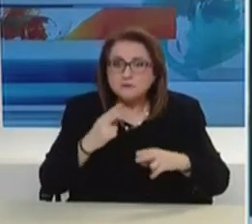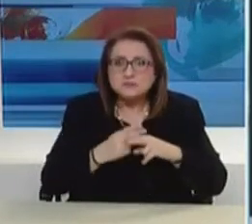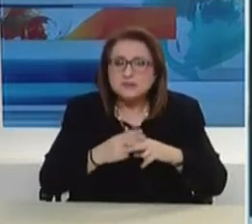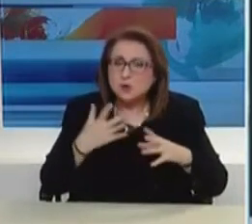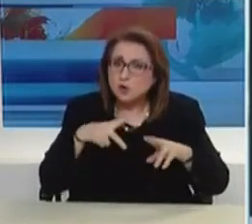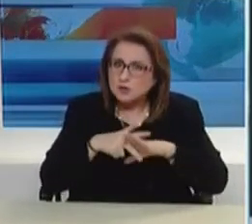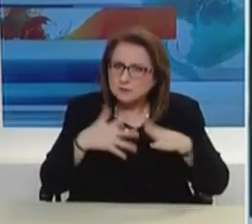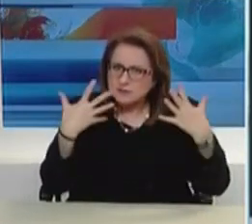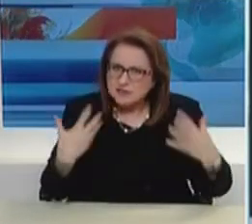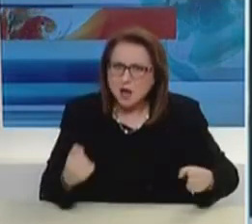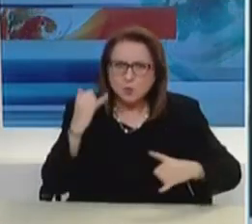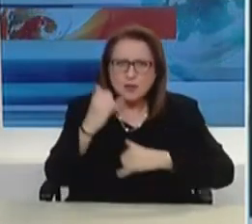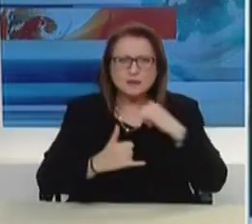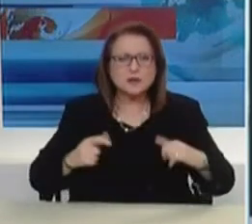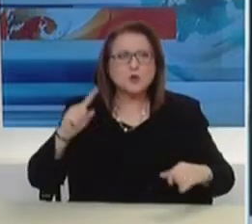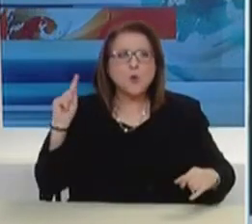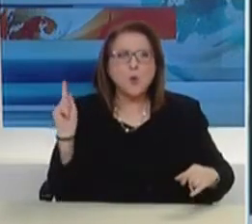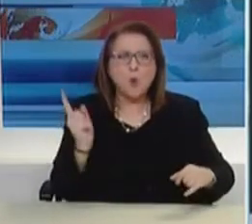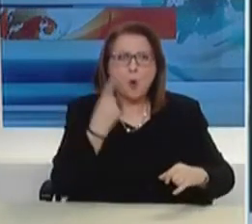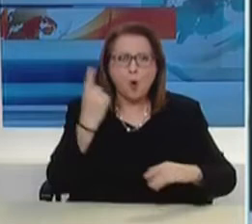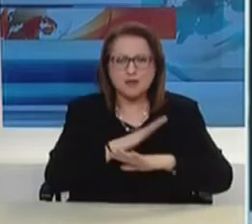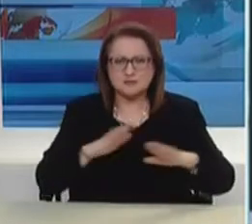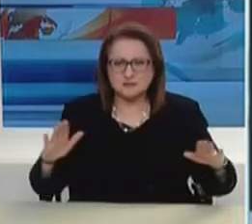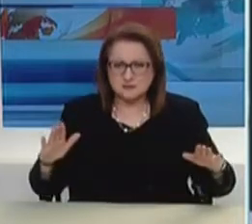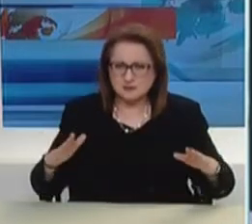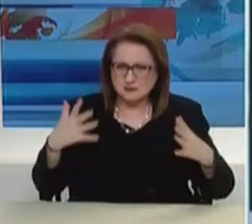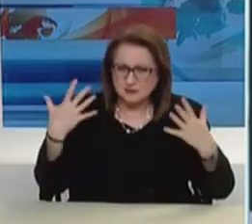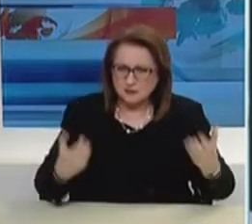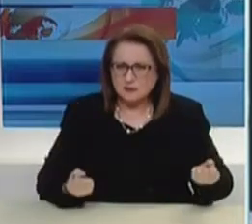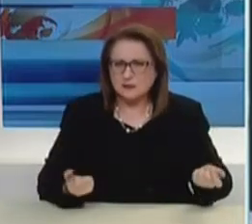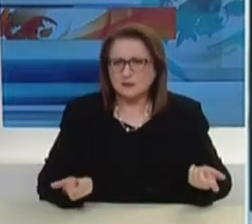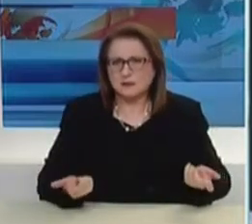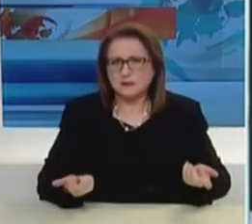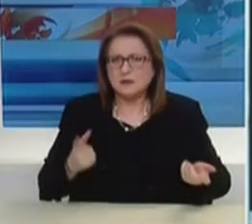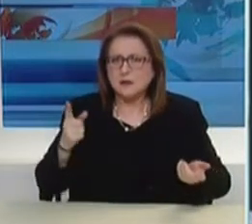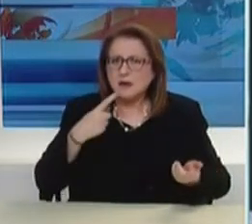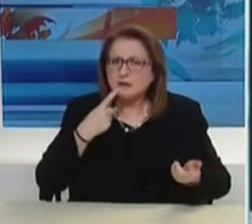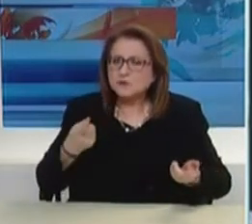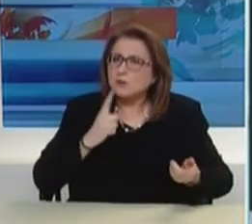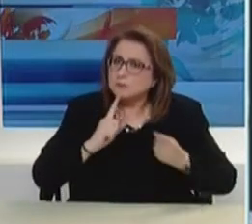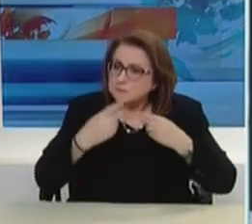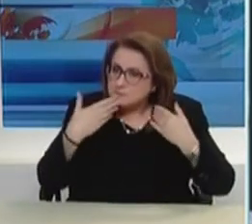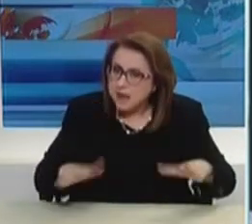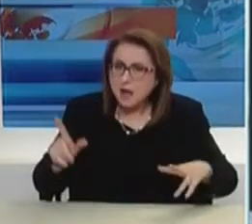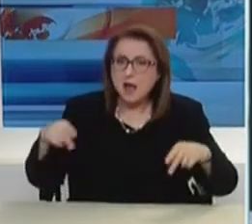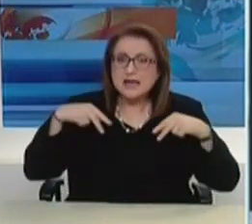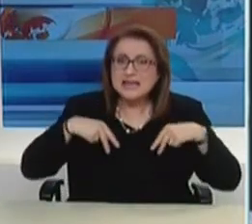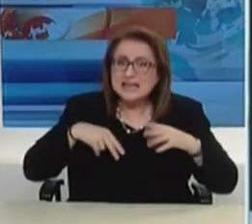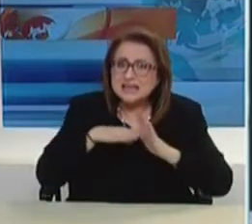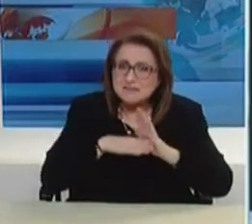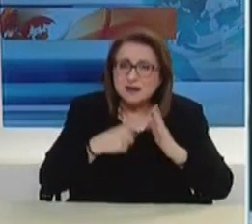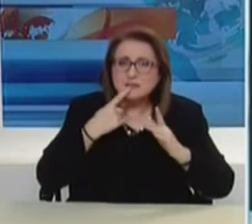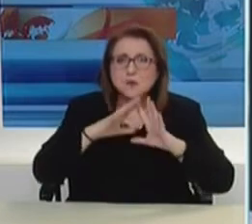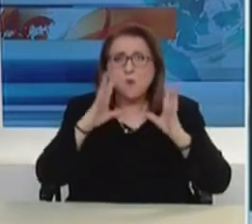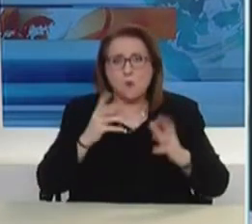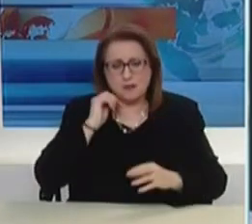τομέα της δραστηριότητάς της, είτε αυτό αφορά την κεντρική κυβέρνηση, είτε αφορά μεγάλες επιχειρήσεις όπως είναι και οι